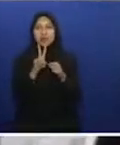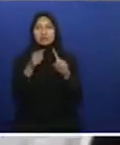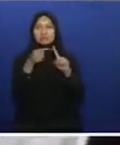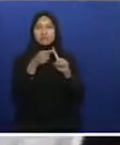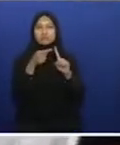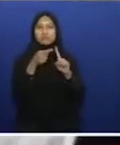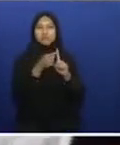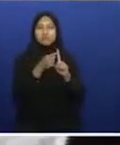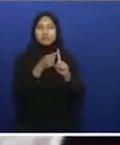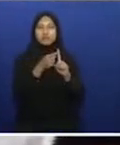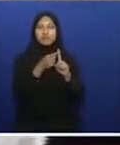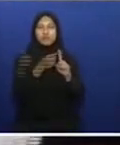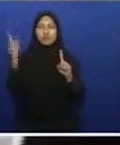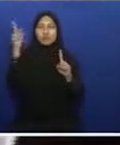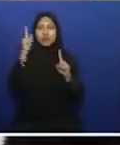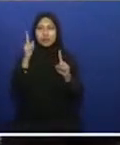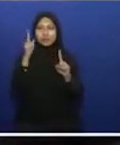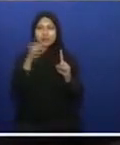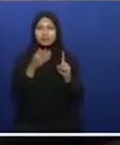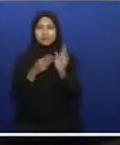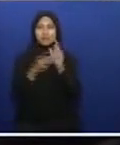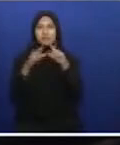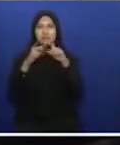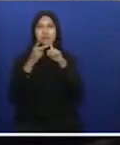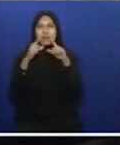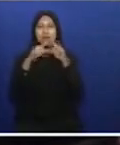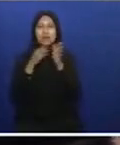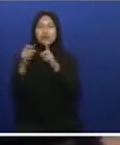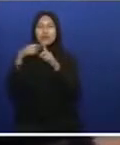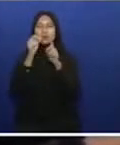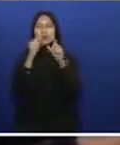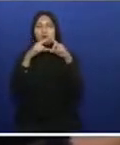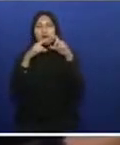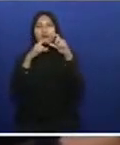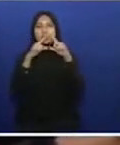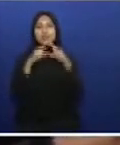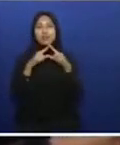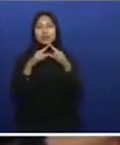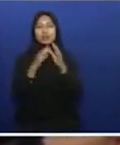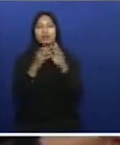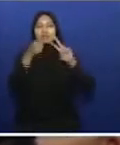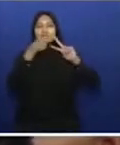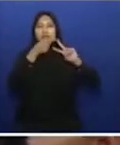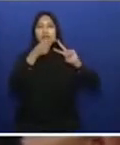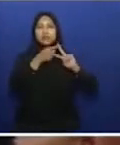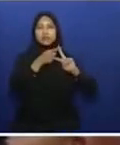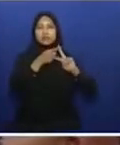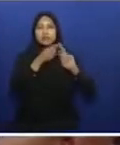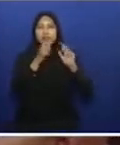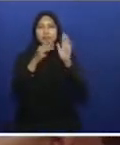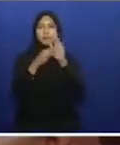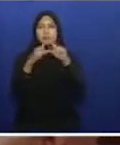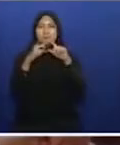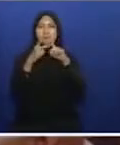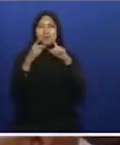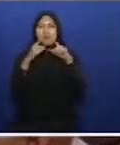Satu adalah Tuhan yang maha kuasa. Yang kedua adalah mahasiswa.